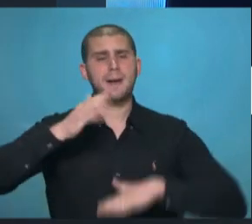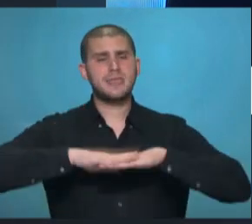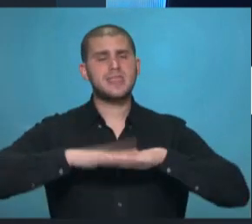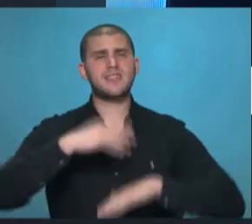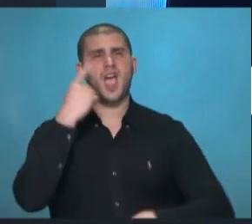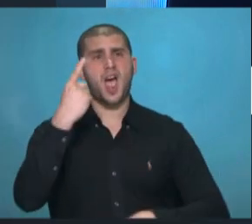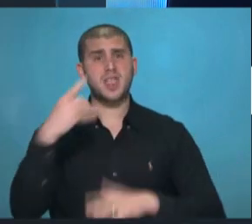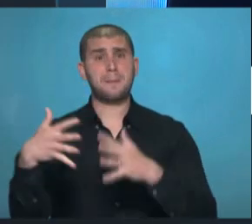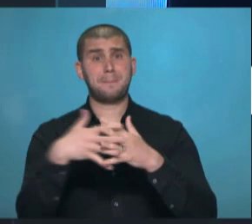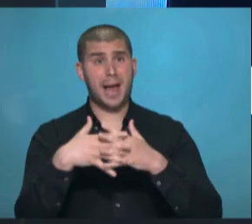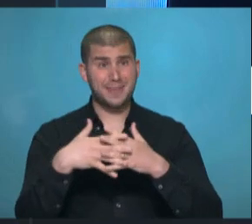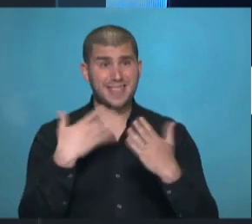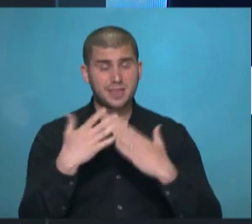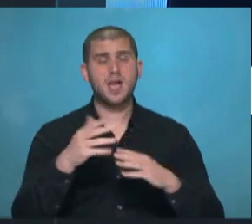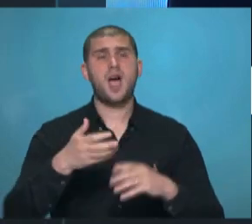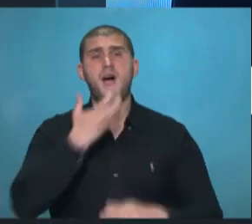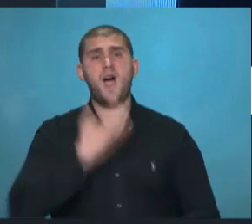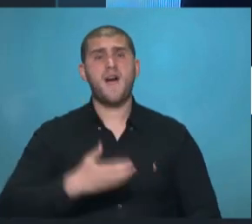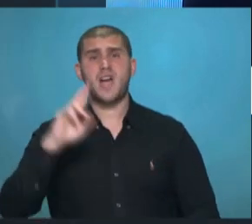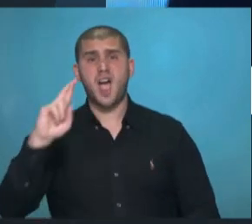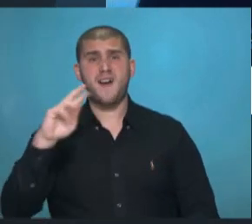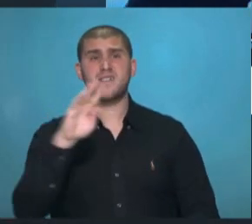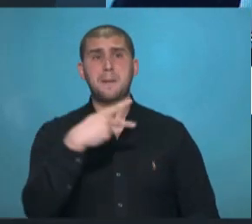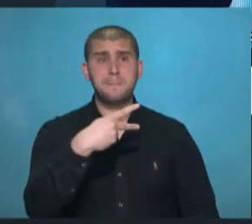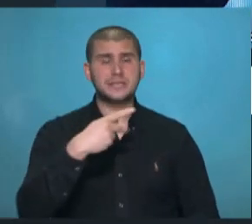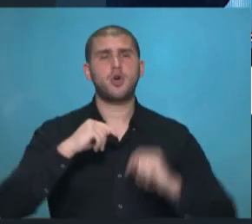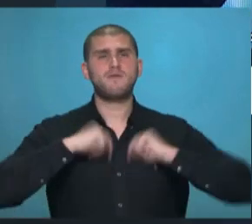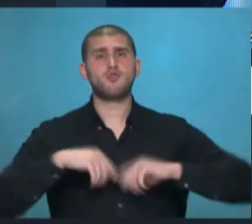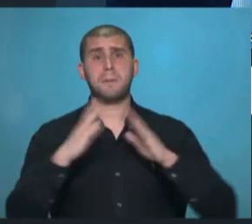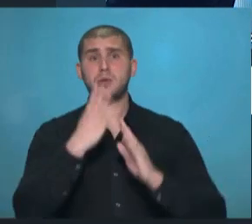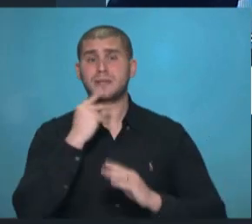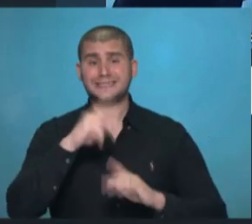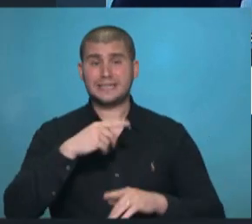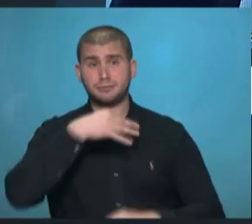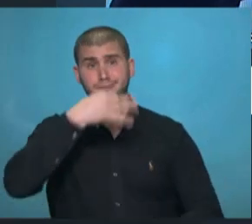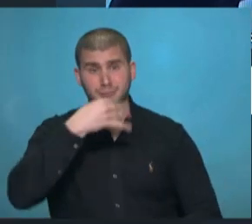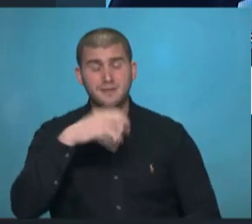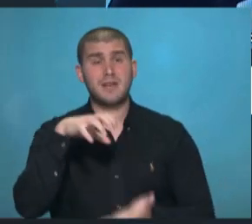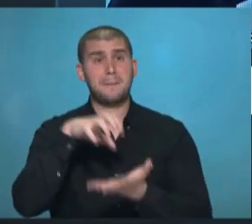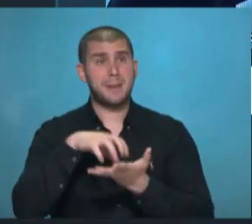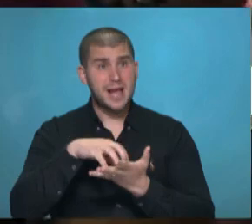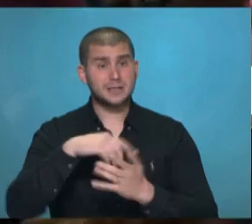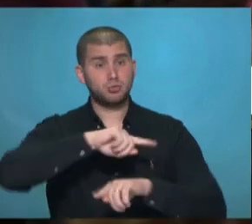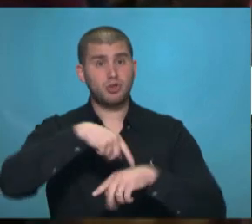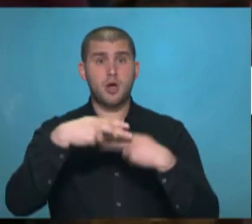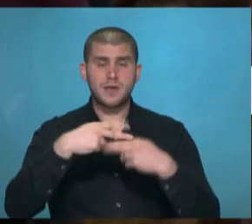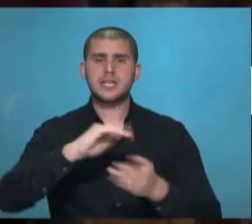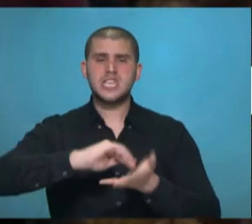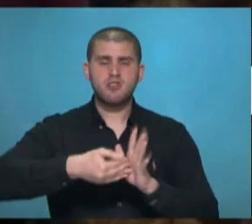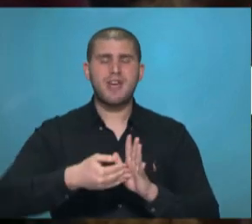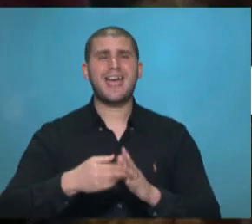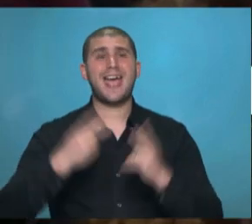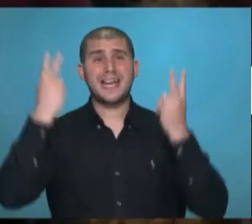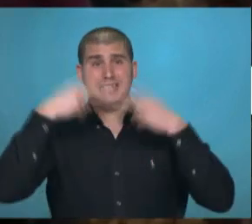בקבינט. עכשיו הרב רפי פרץ, יושב ראש הבית היהודי, אמור להתחיל לדבר, והמרכז צפוי בשעה הקרובה לאשר את ההסכם עם נתניהו